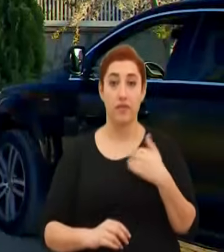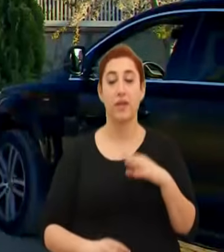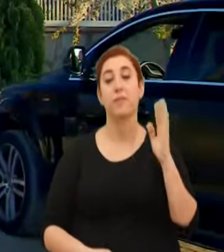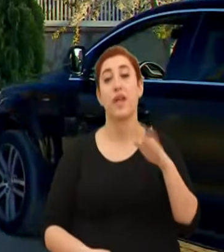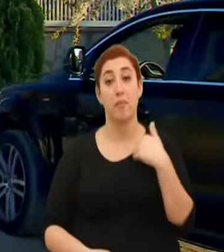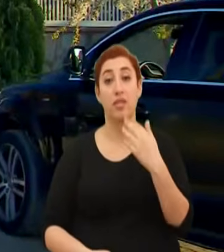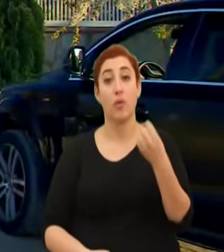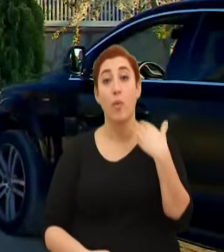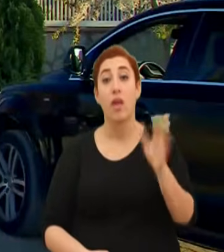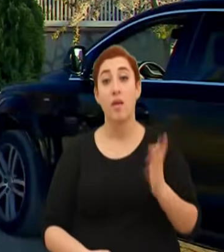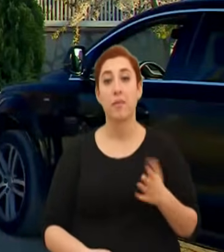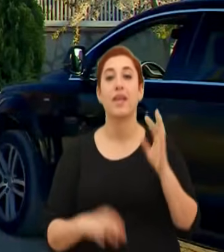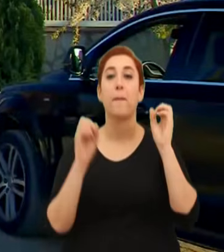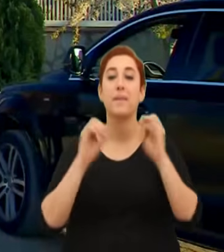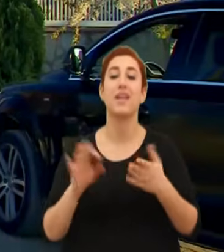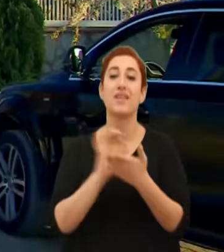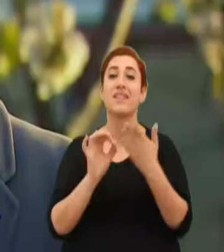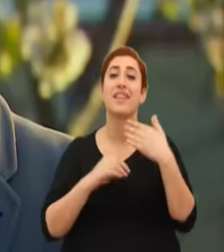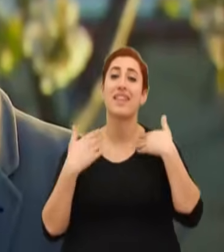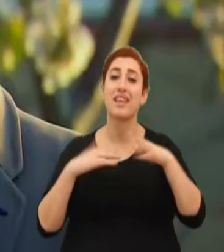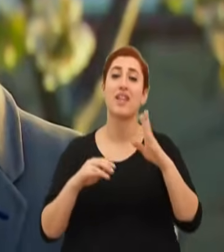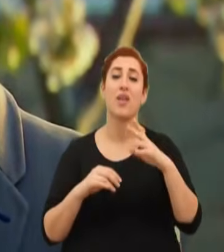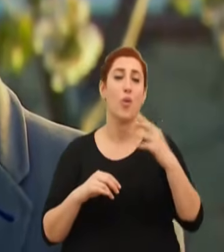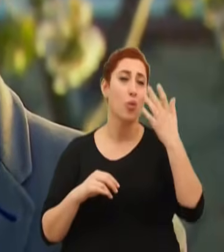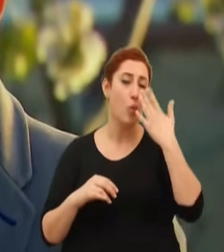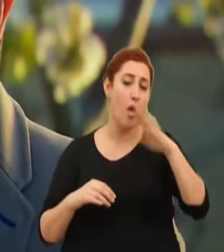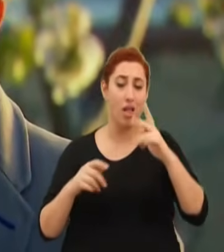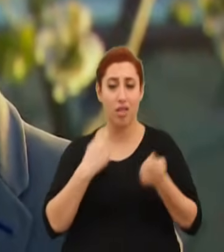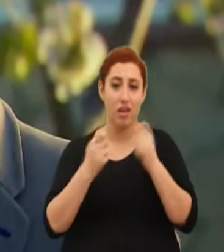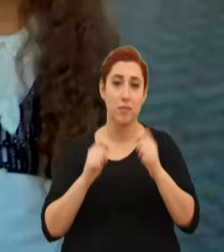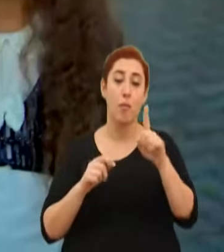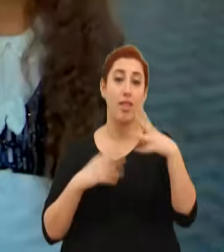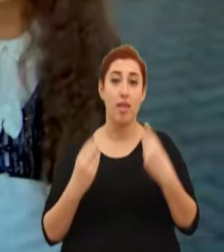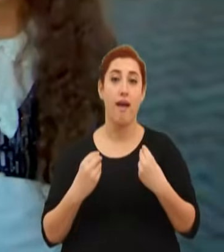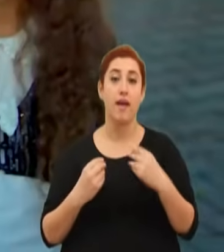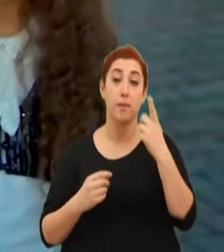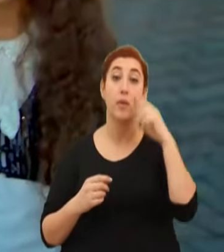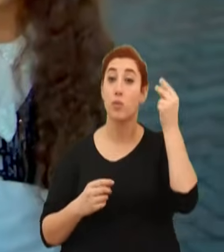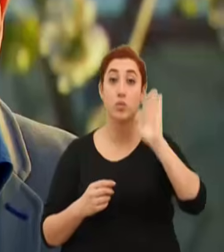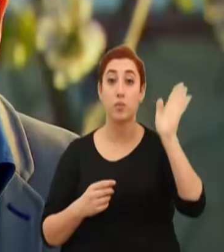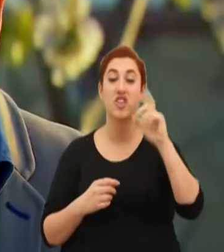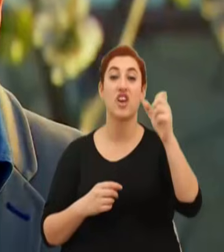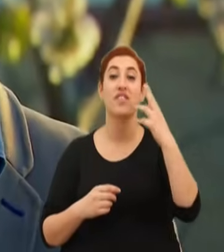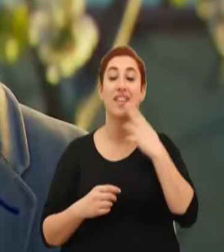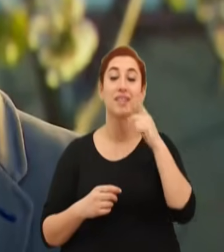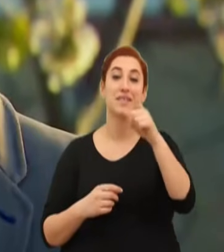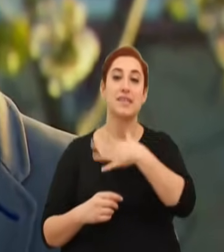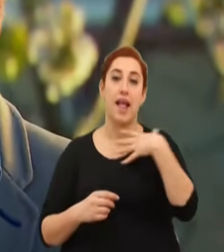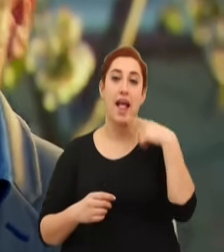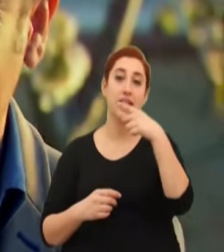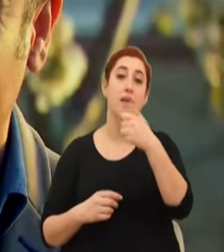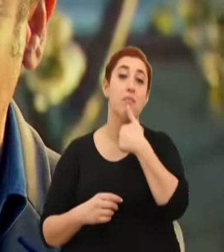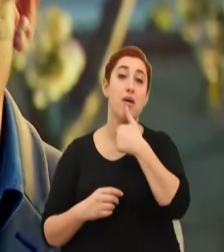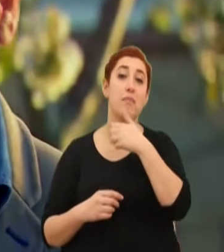Ay, bana da gelmedi. Ya bırakın senaryoyu, ne senaryosu? Doğaçlama takılacağız. Böylesi daha iyi. Bak unutmayın, Cavidan Hanım sizin